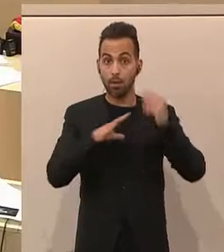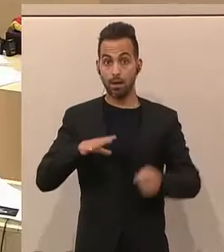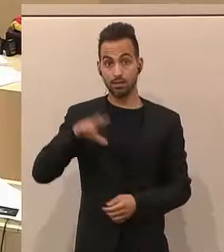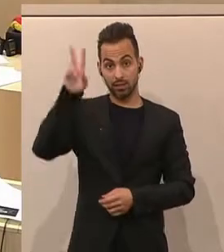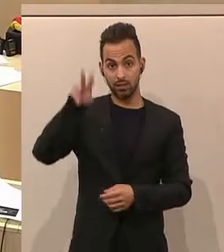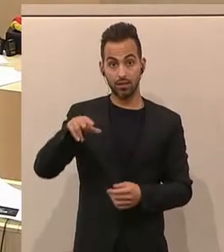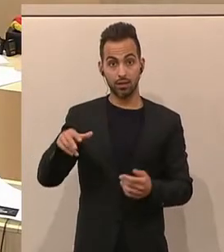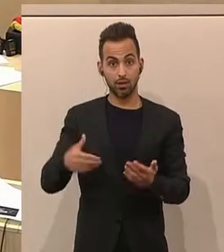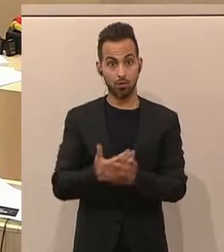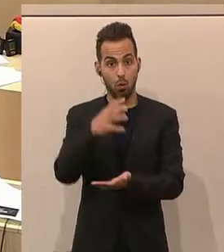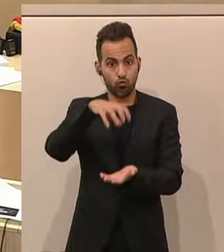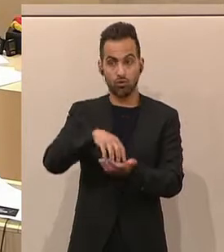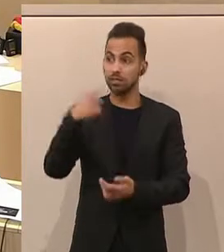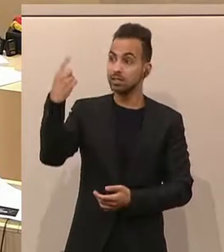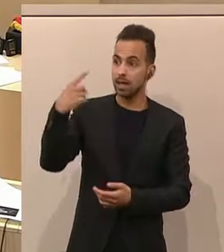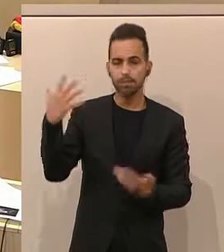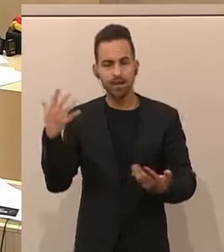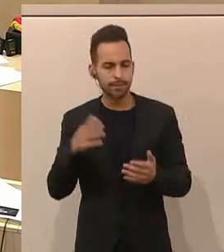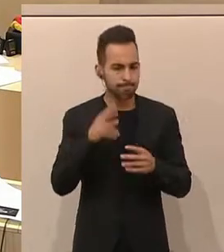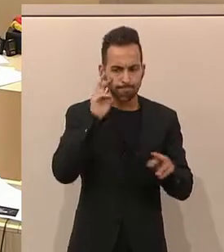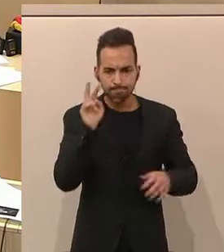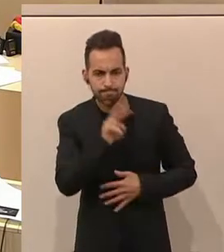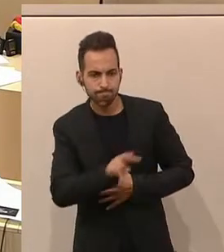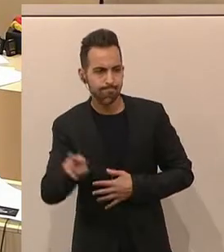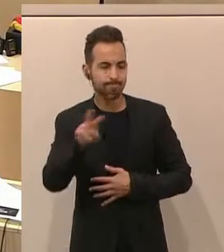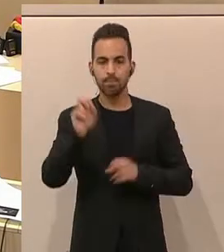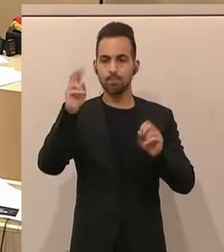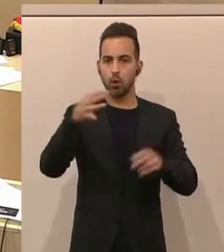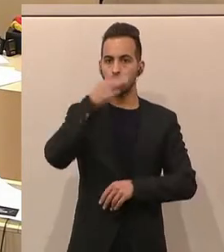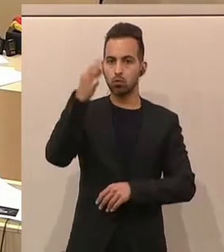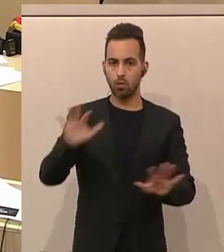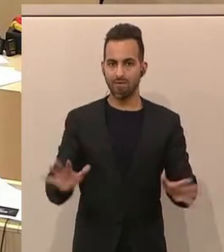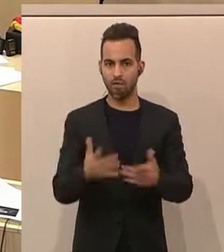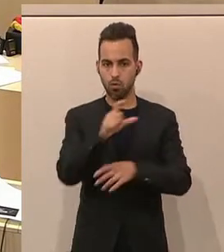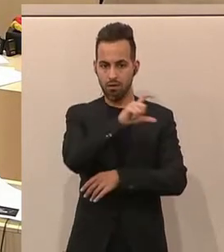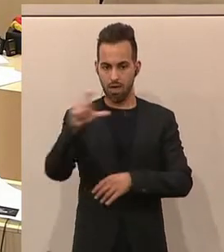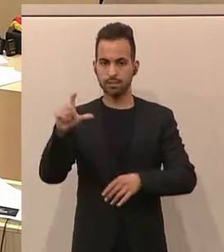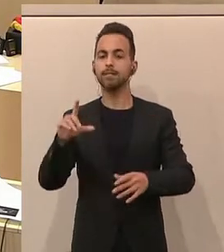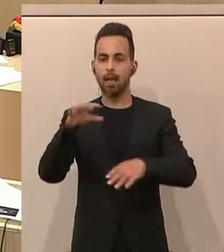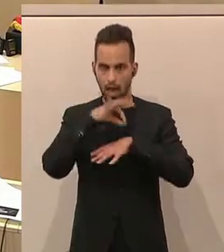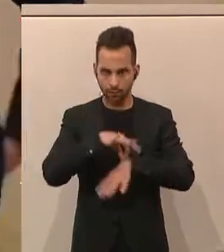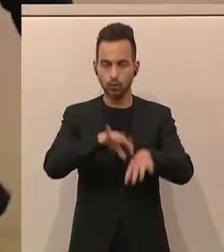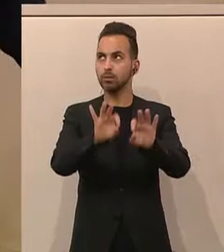Neustadt, ist hergegangen und hat eine Deutschförderklasse eingerichtet. Und bereits